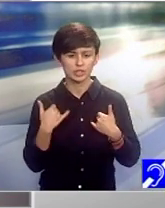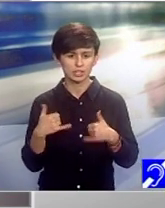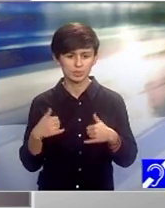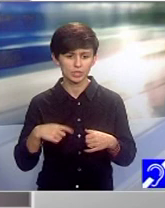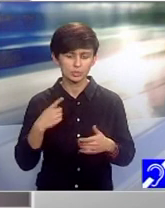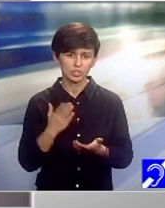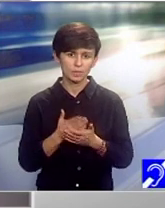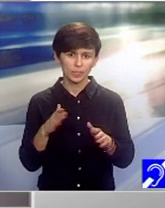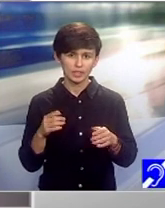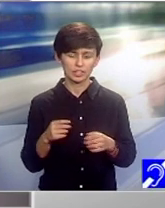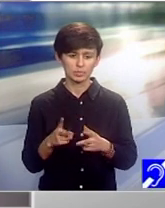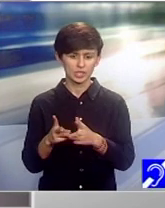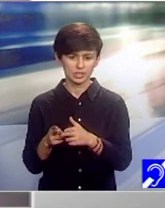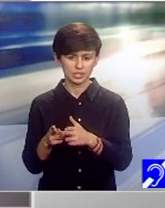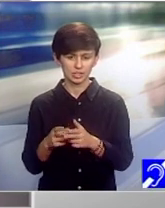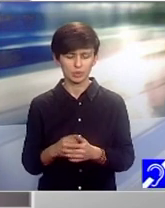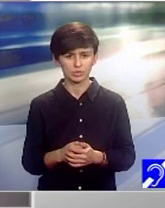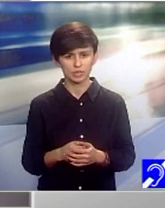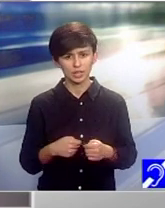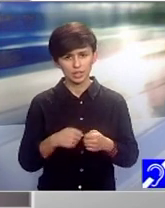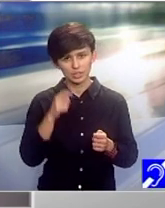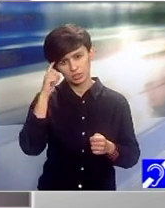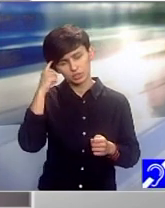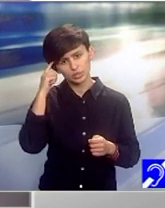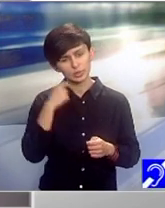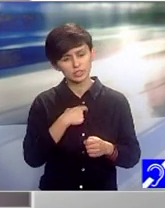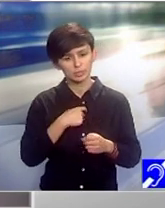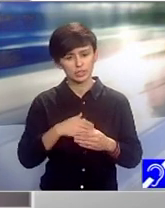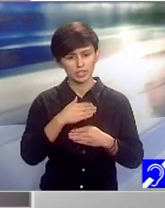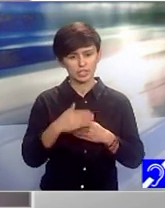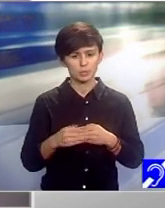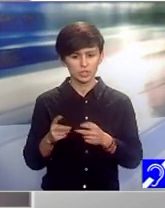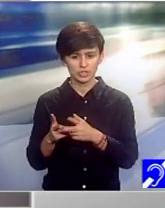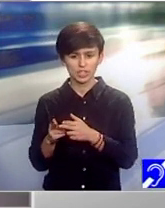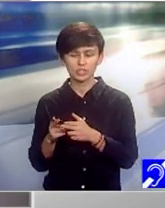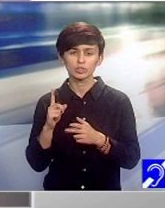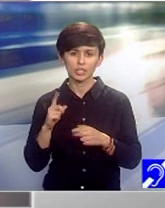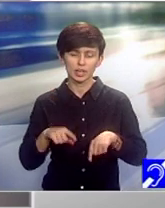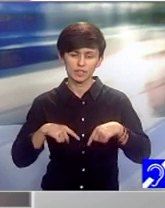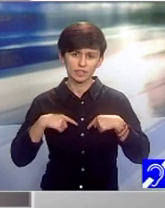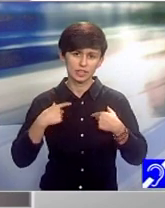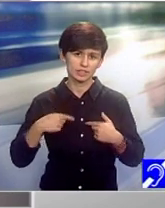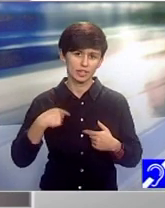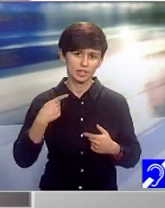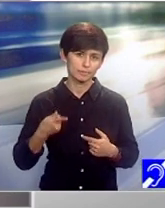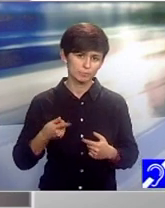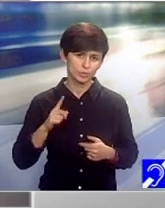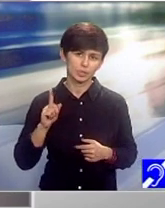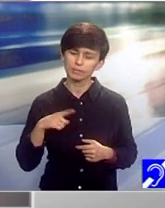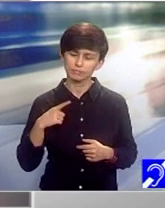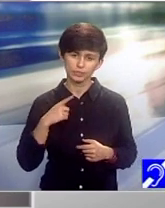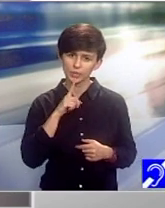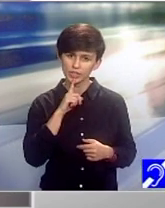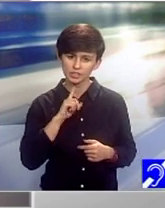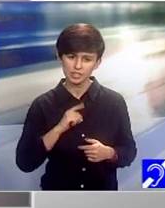tratamentul. Toată lumea știe că se poate trece peste cancer, dar viața după nu este chiar atât de ușoară. Și prin prezența noastră...